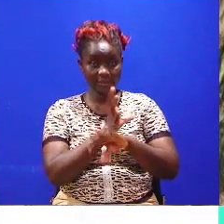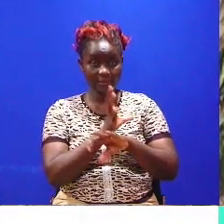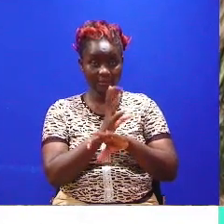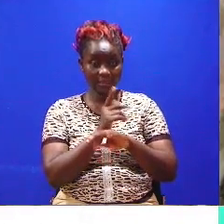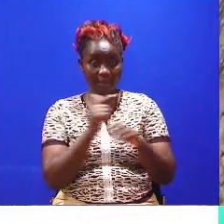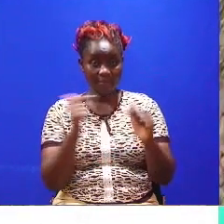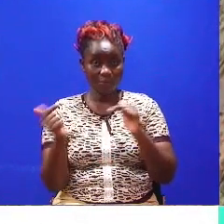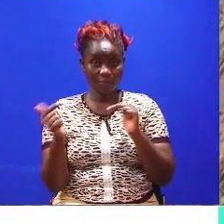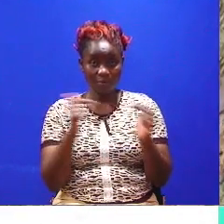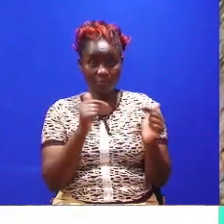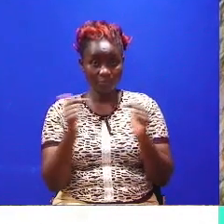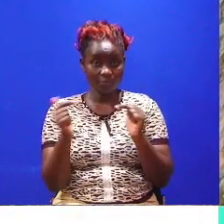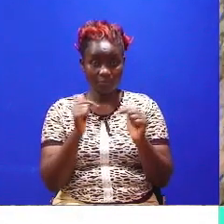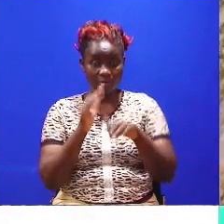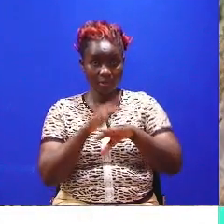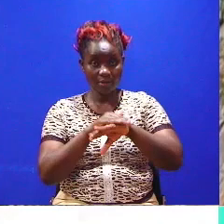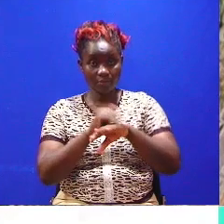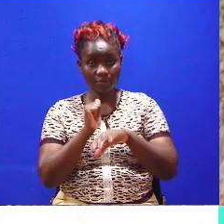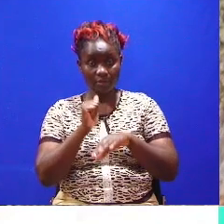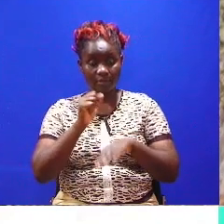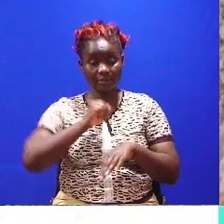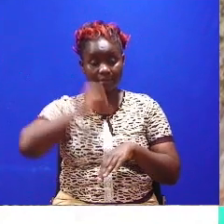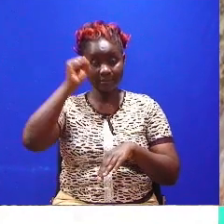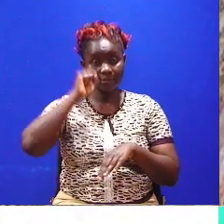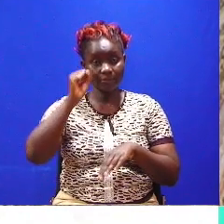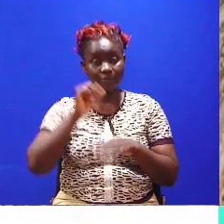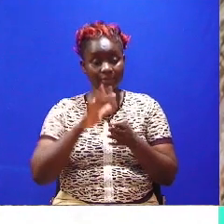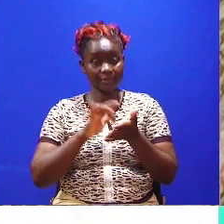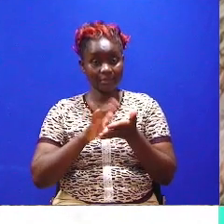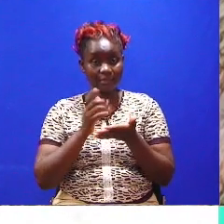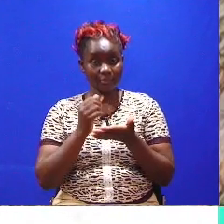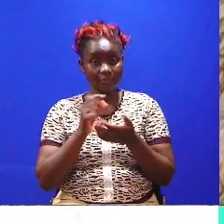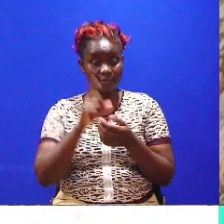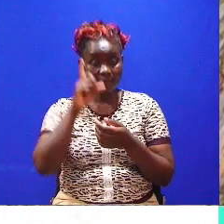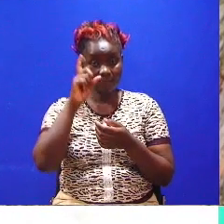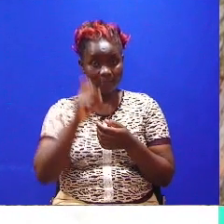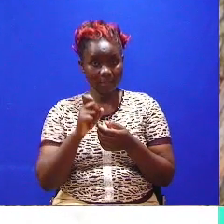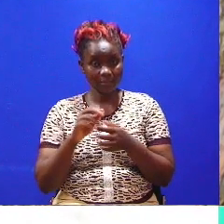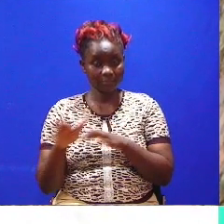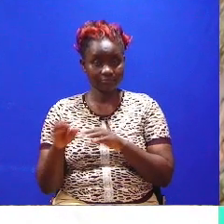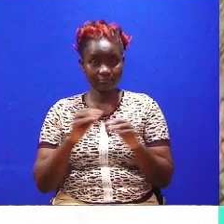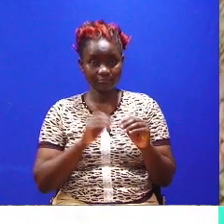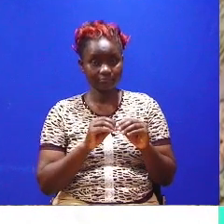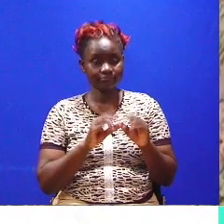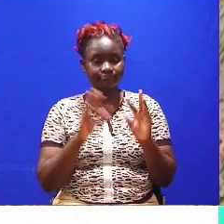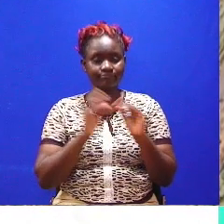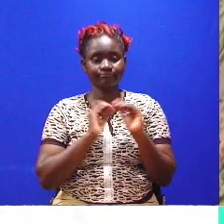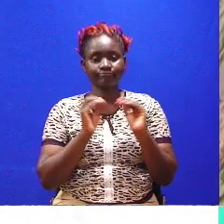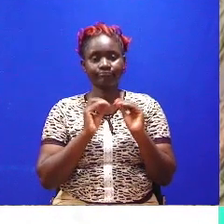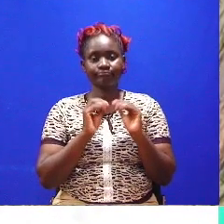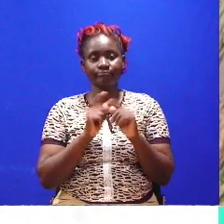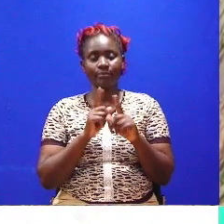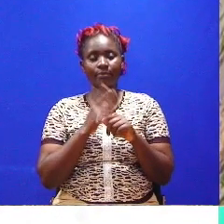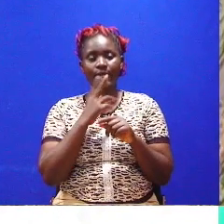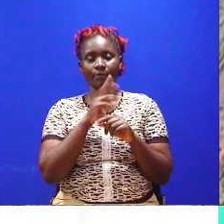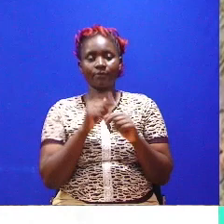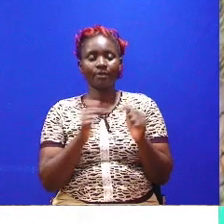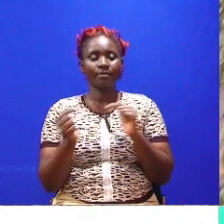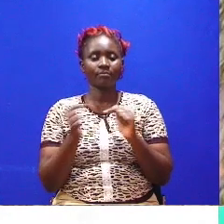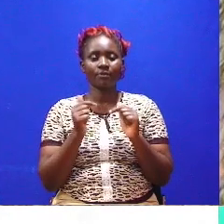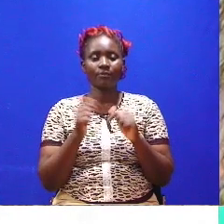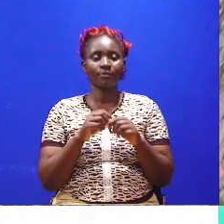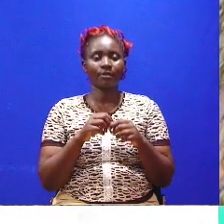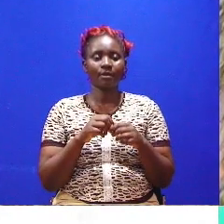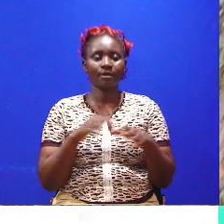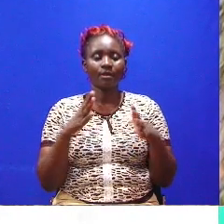nebe karumukurangalia barai aba tiabatumire kibesa tali rasima bachorro tikakiru mondato mechibesa lakini ukuburukania abantu na